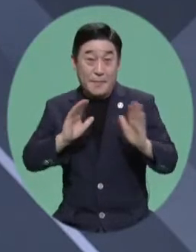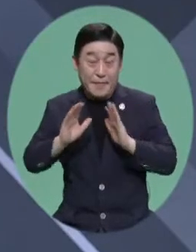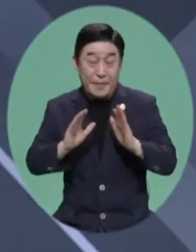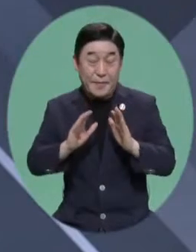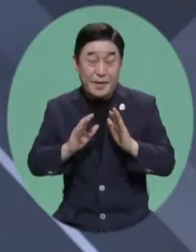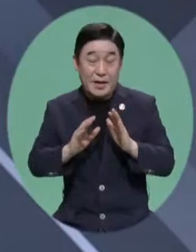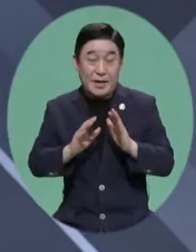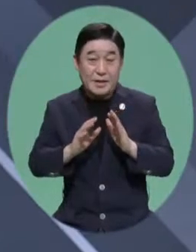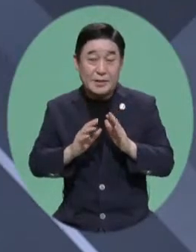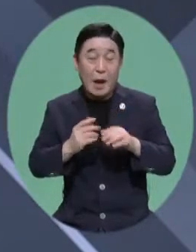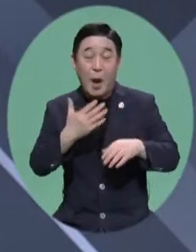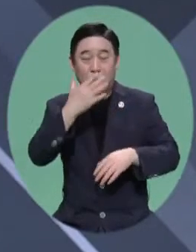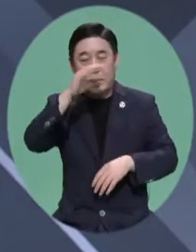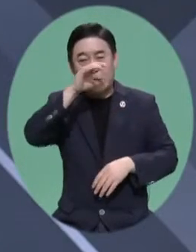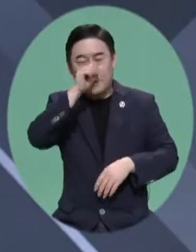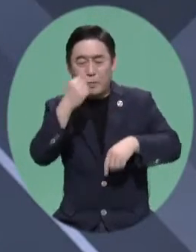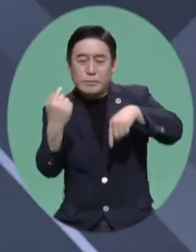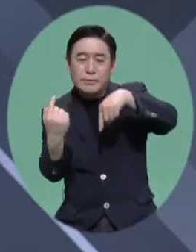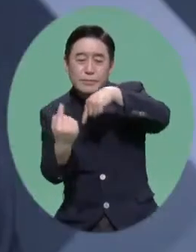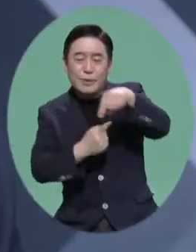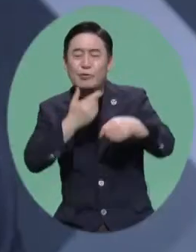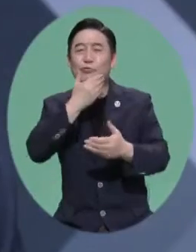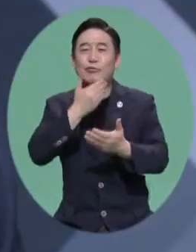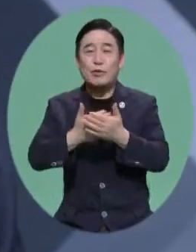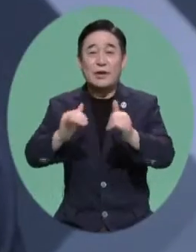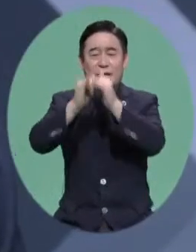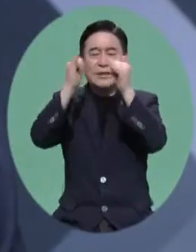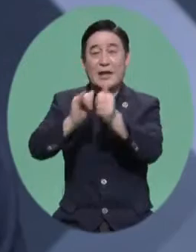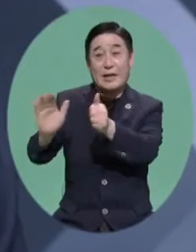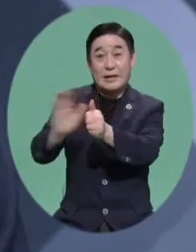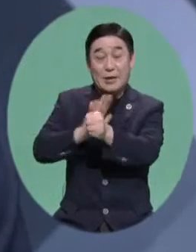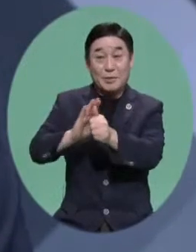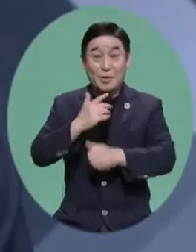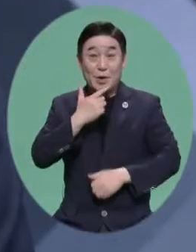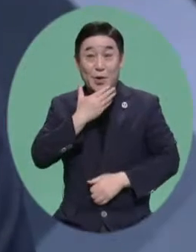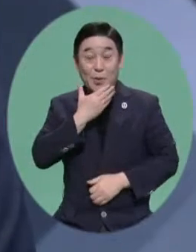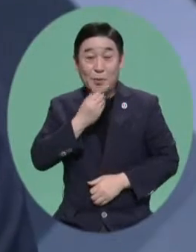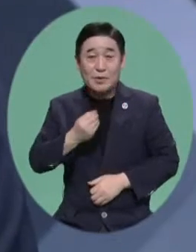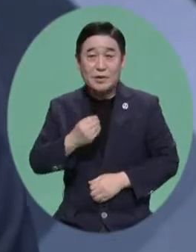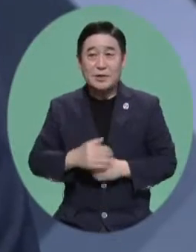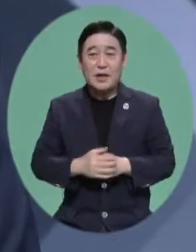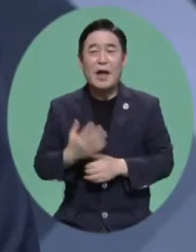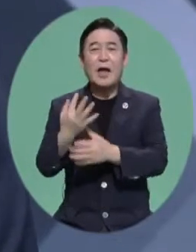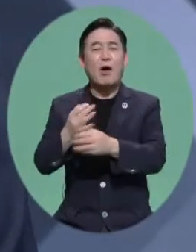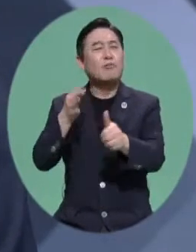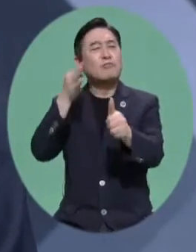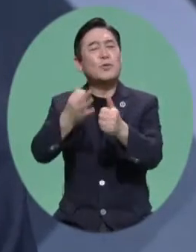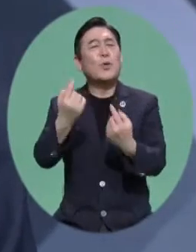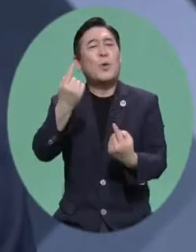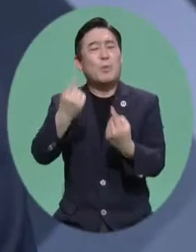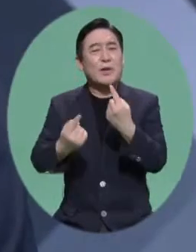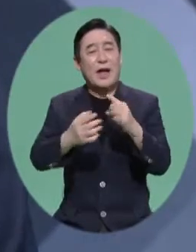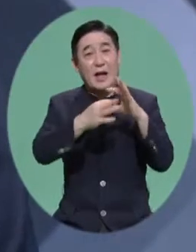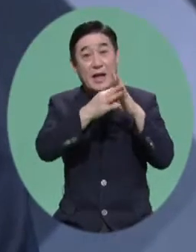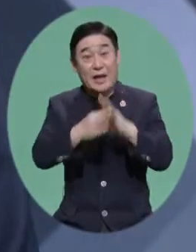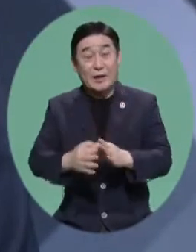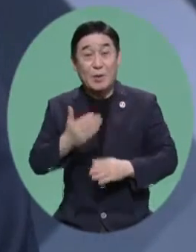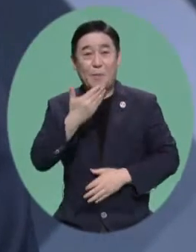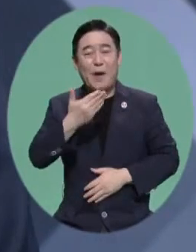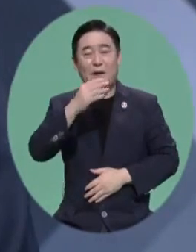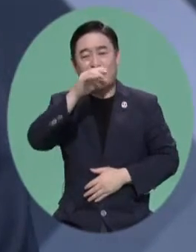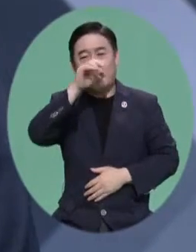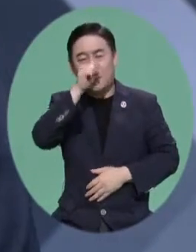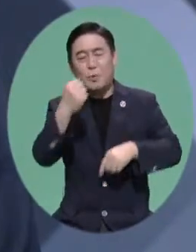매우 중요합니다 특히 사회서비스 북진 응 현금 붉지 보다 지속가능한 손